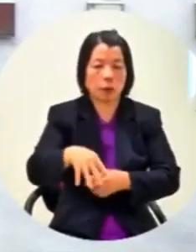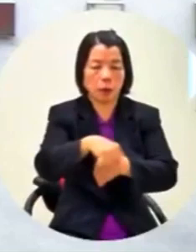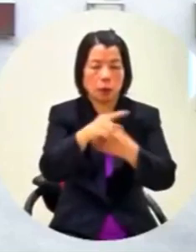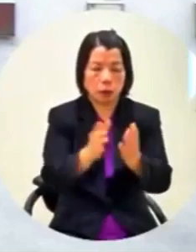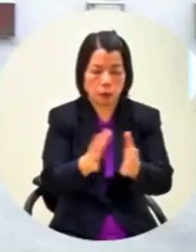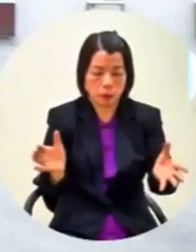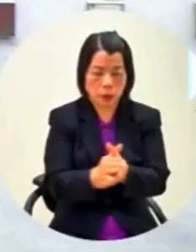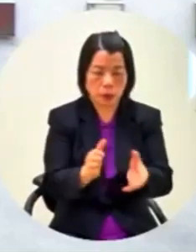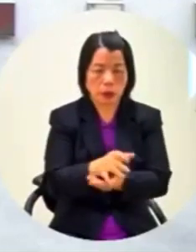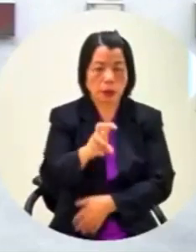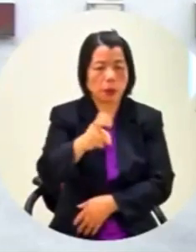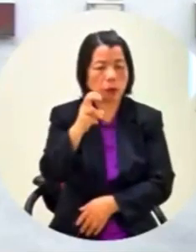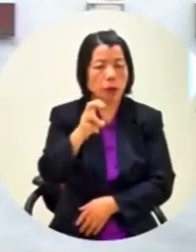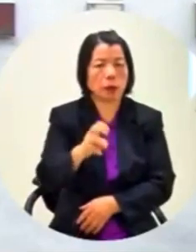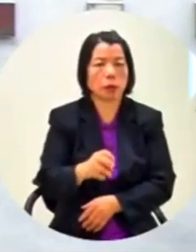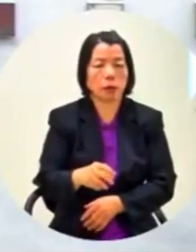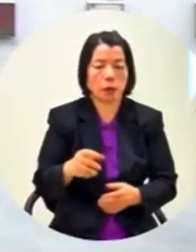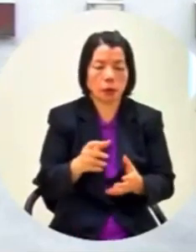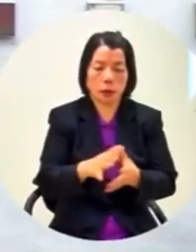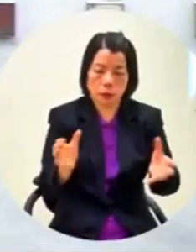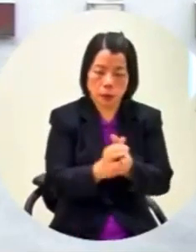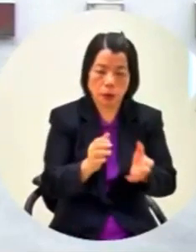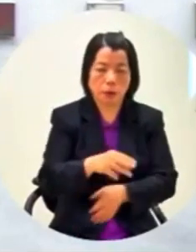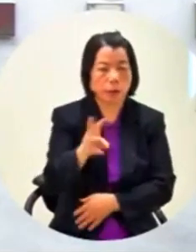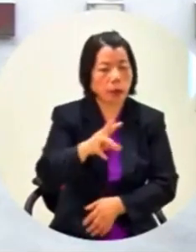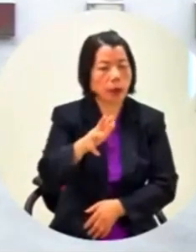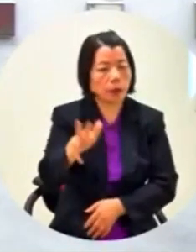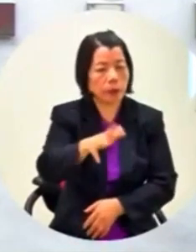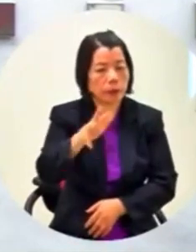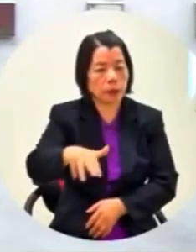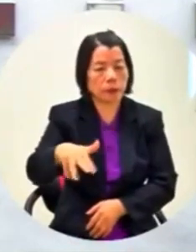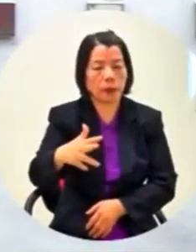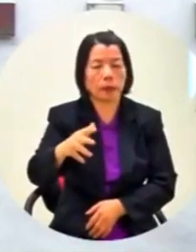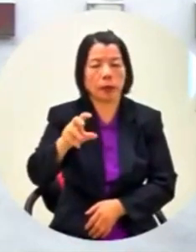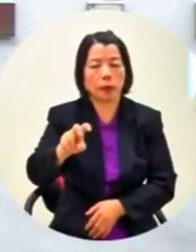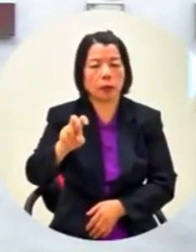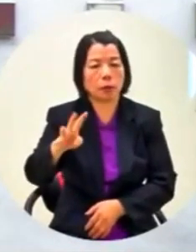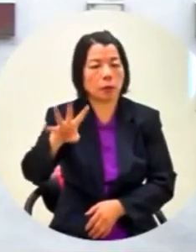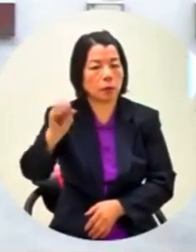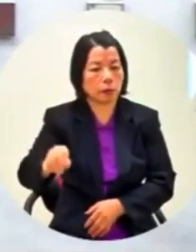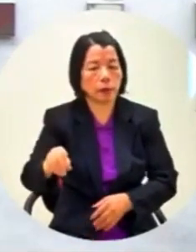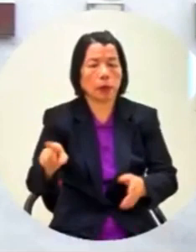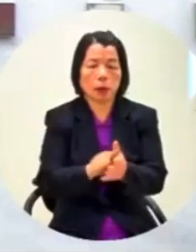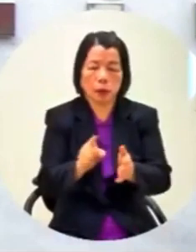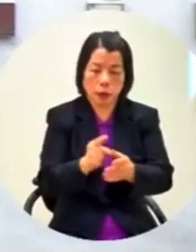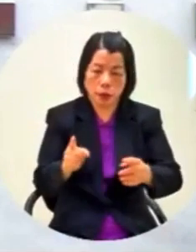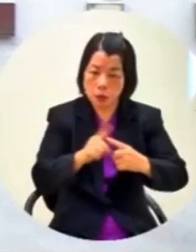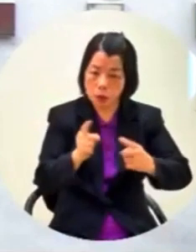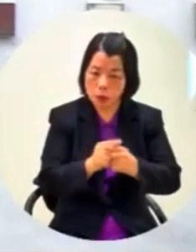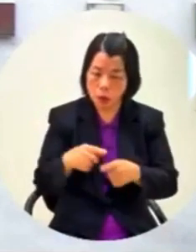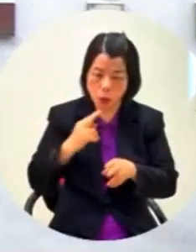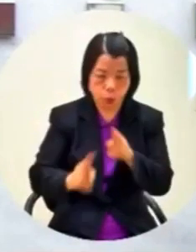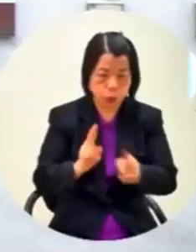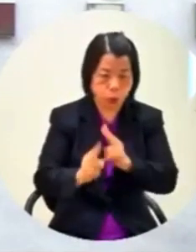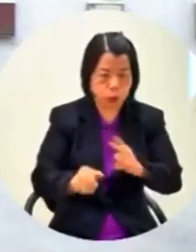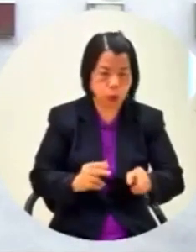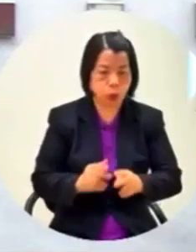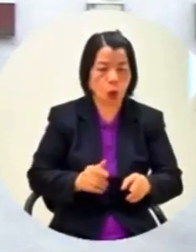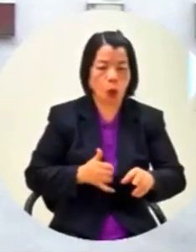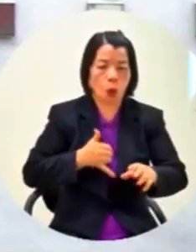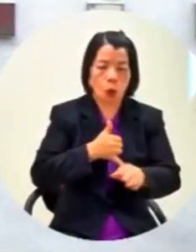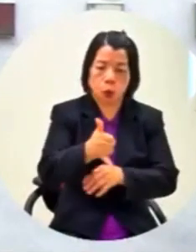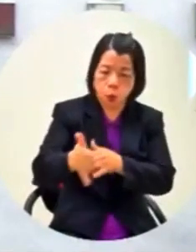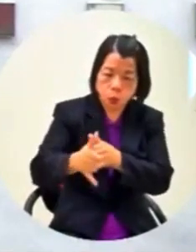计动资8824万元，紧急招聘防疫人力，投入现场防疫工作。此